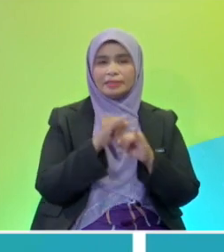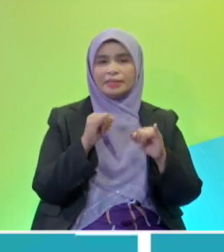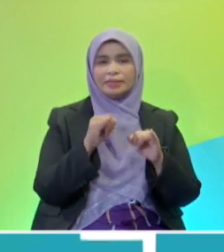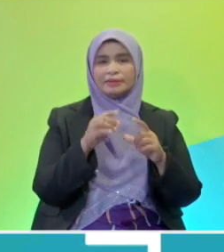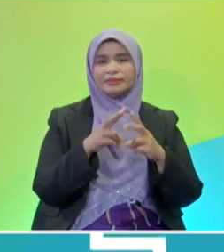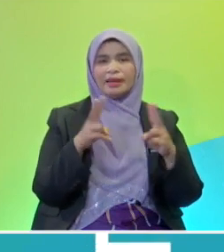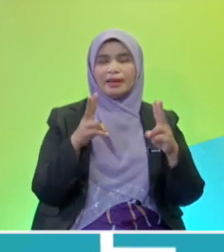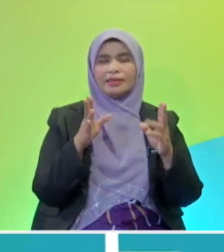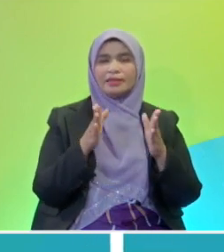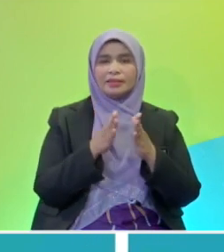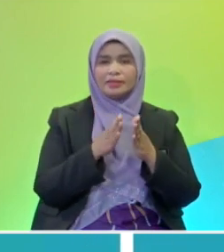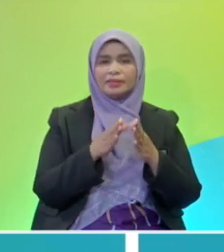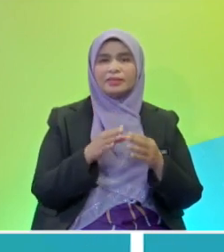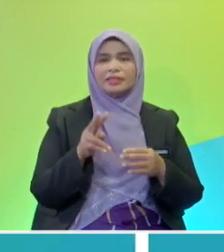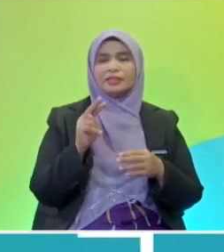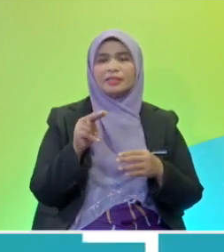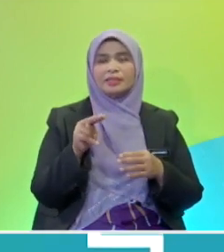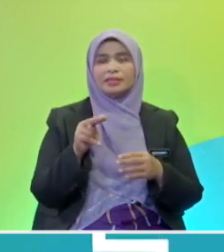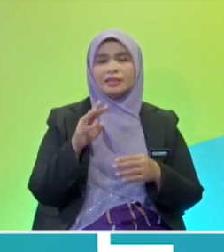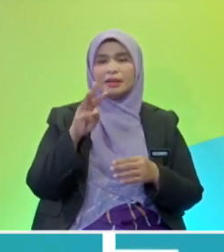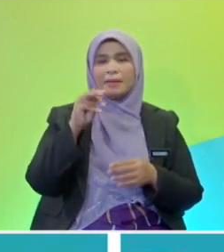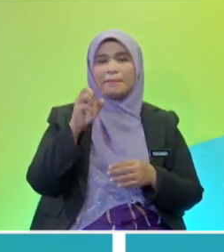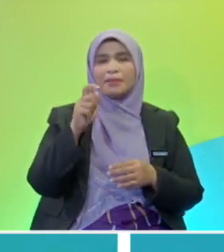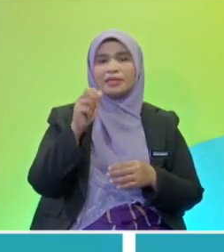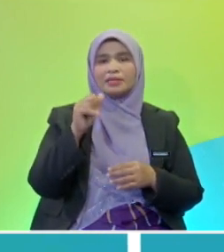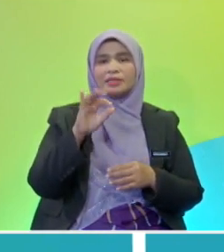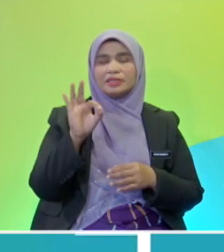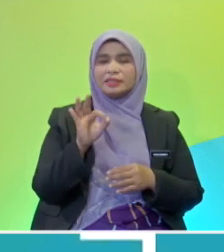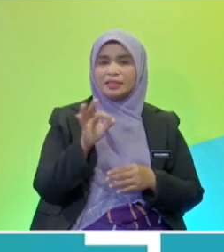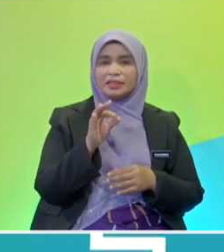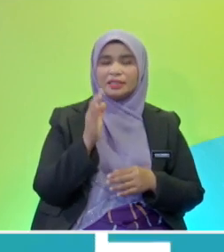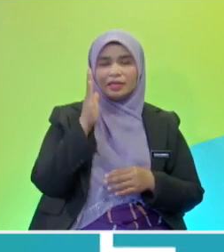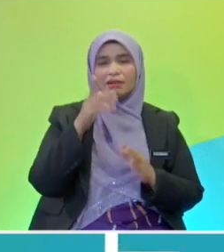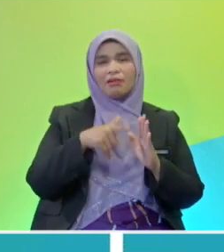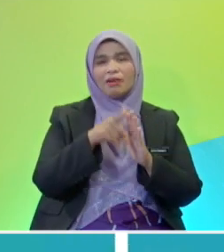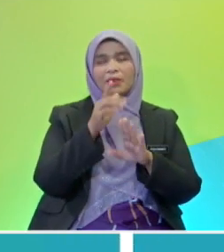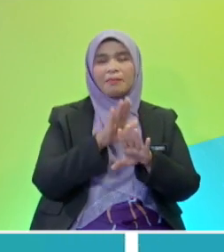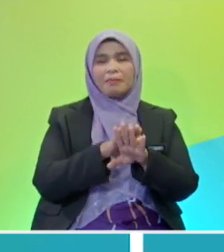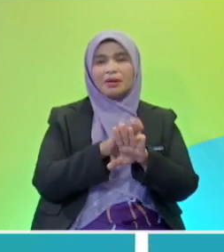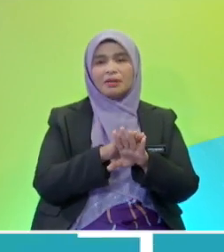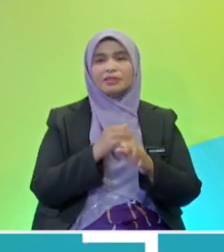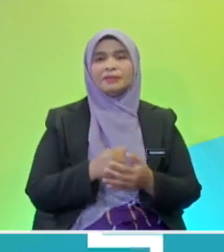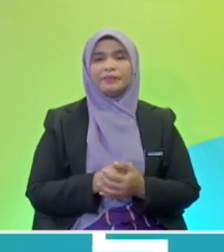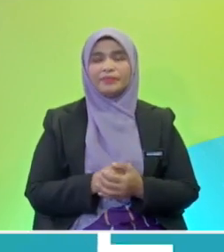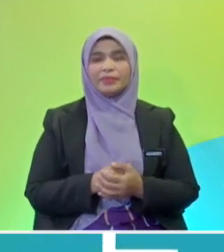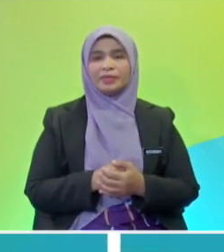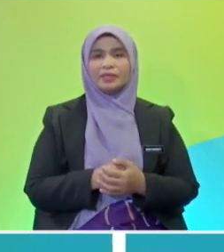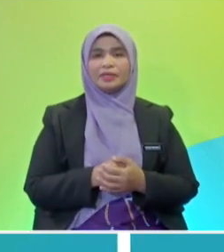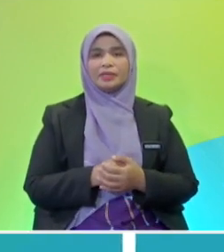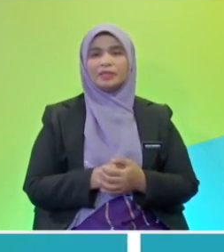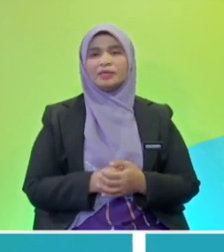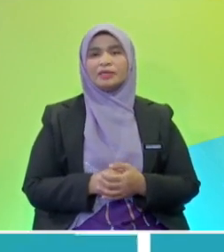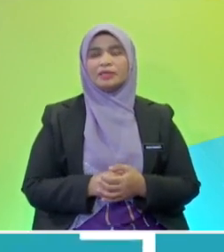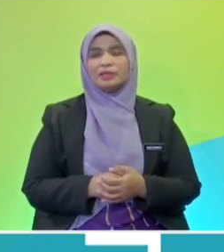terlalu kecil nanti Mira akan buat aa mata jahitan lebih banyak okey a dan agak sukarlah okey sebab yang ni kita akan gunting bahagian